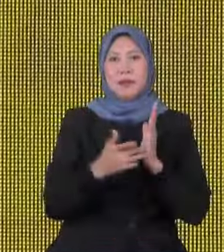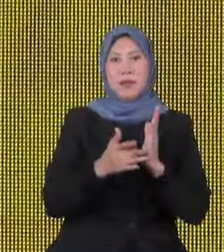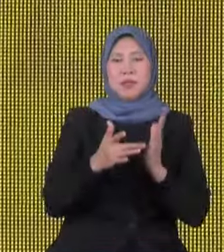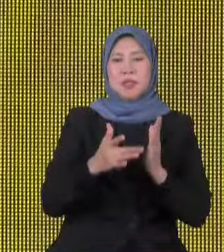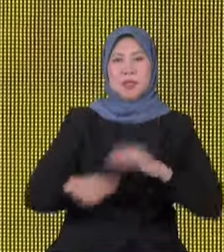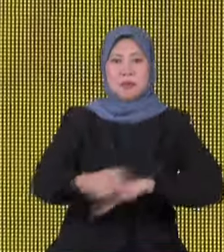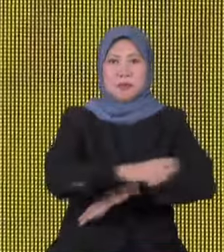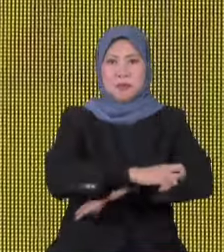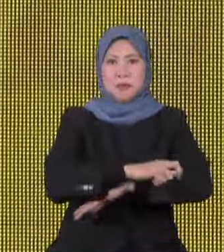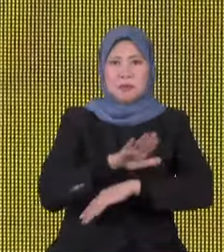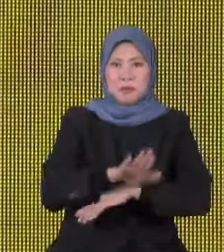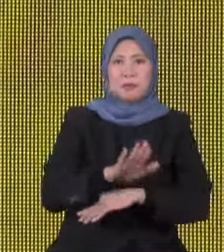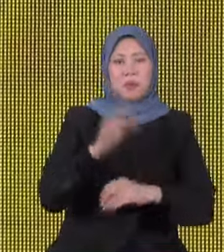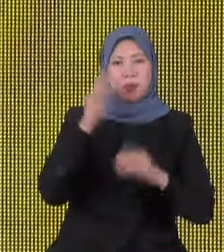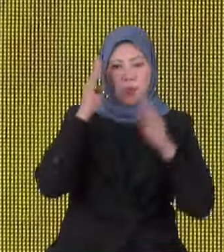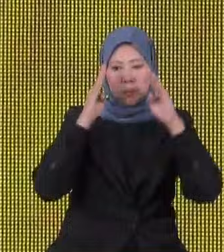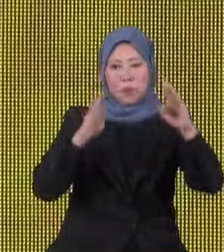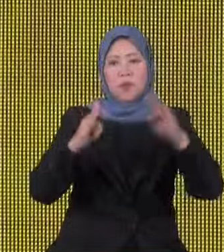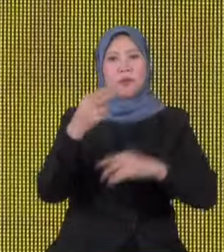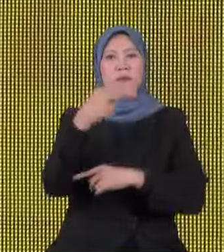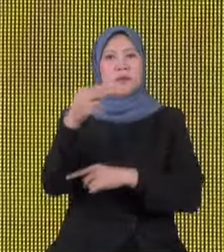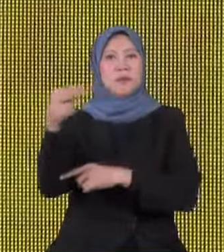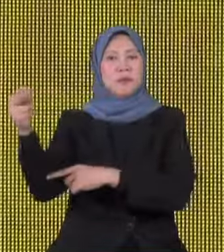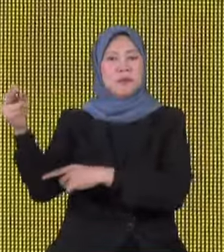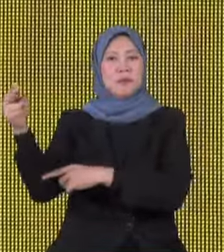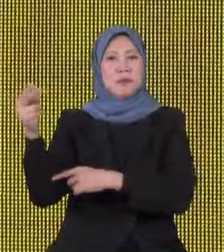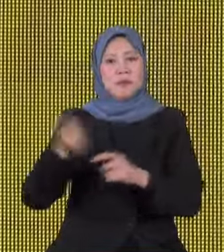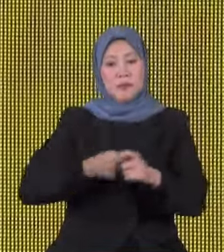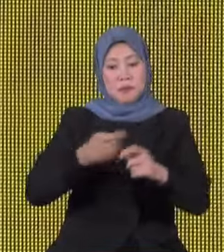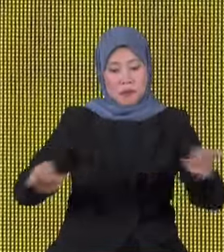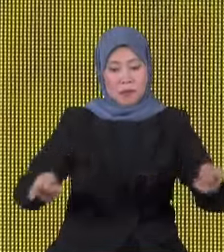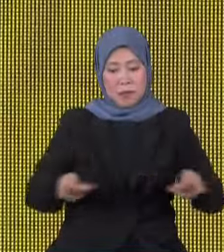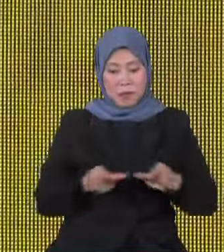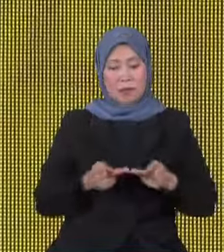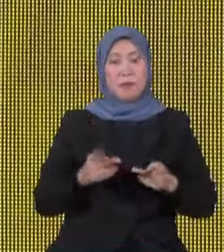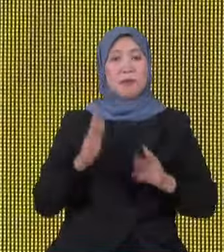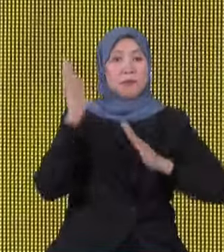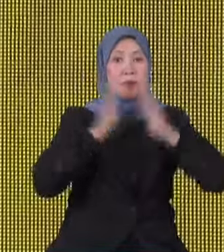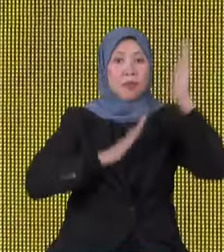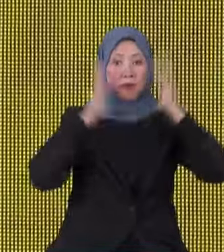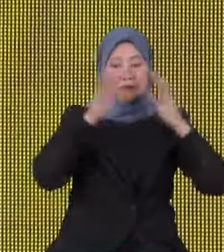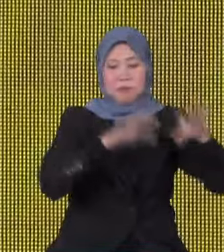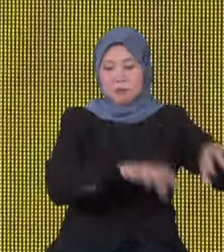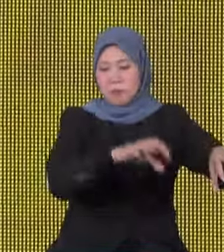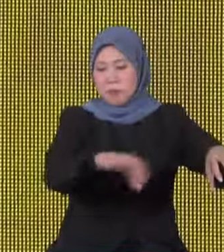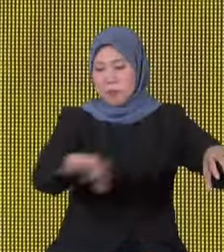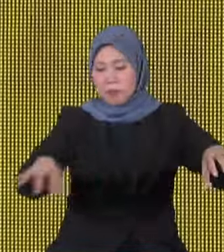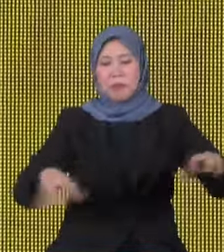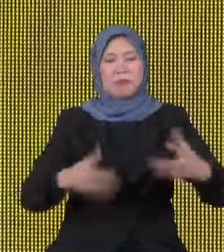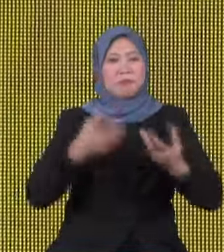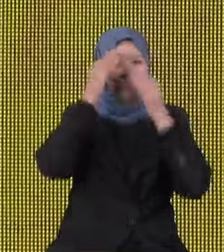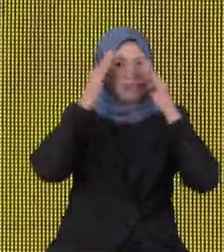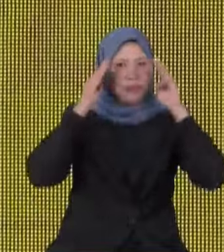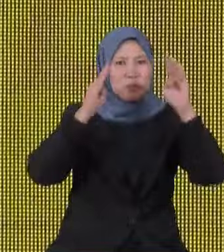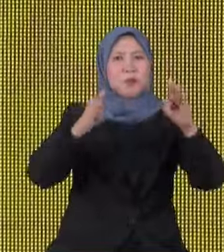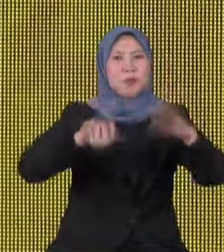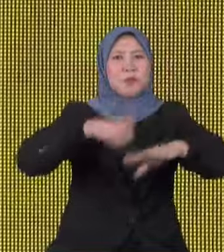Park dengan tumpuan hijau. Supaya setiap kawasan di negara kita itu diberikan tumpuan.